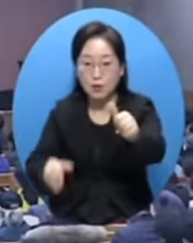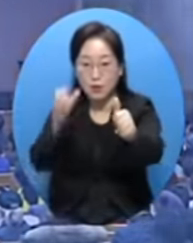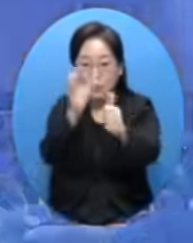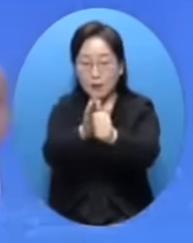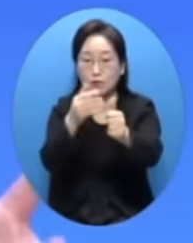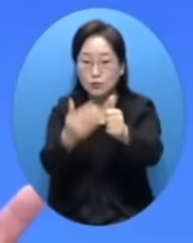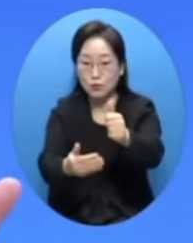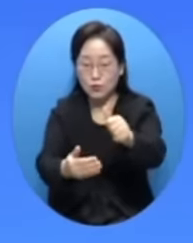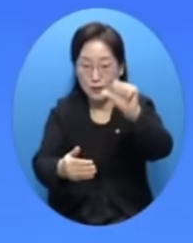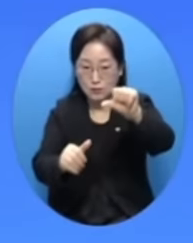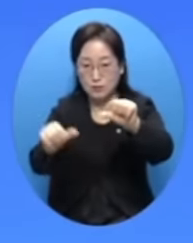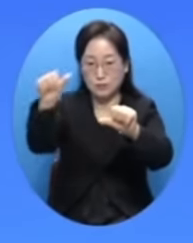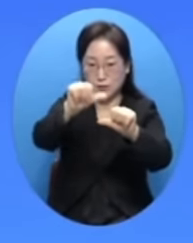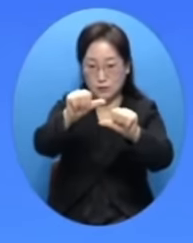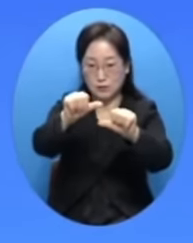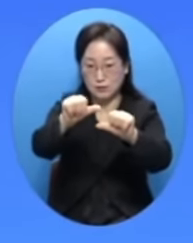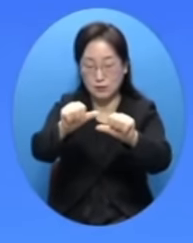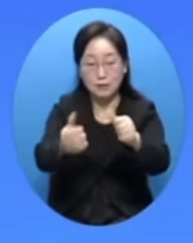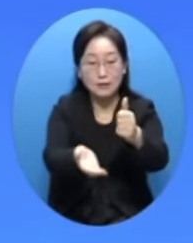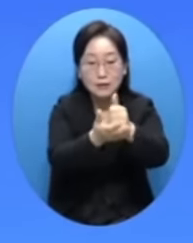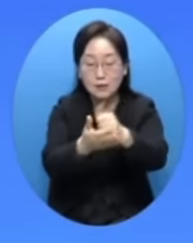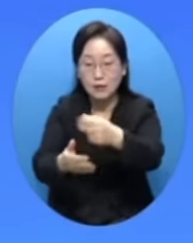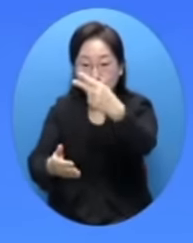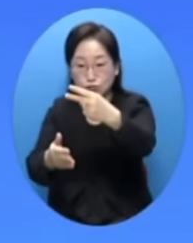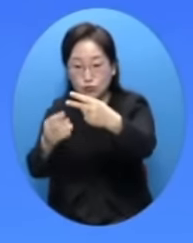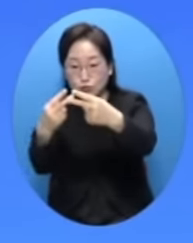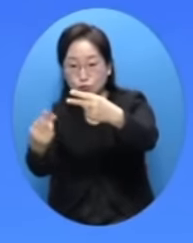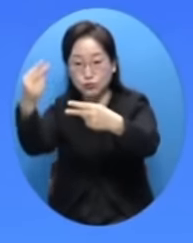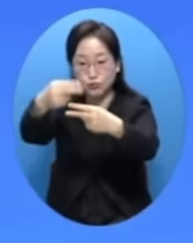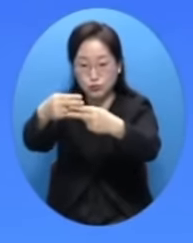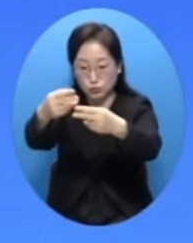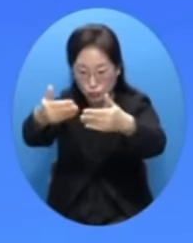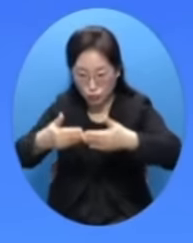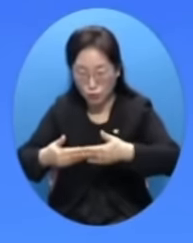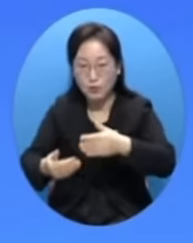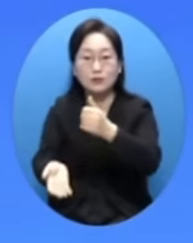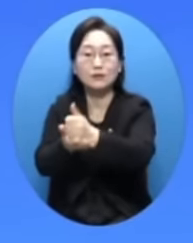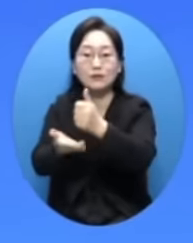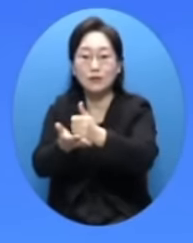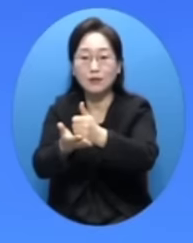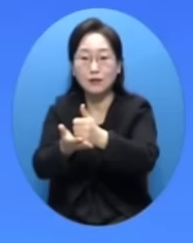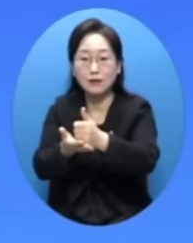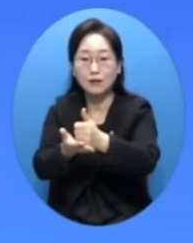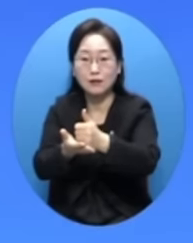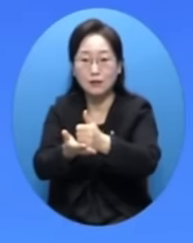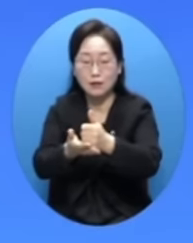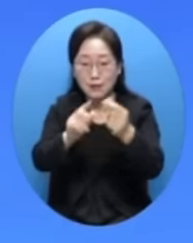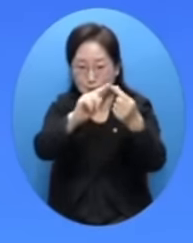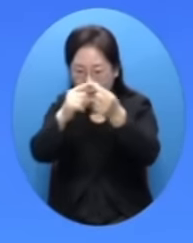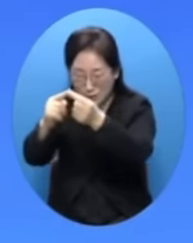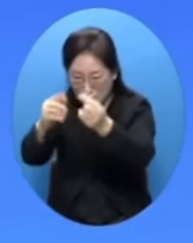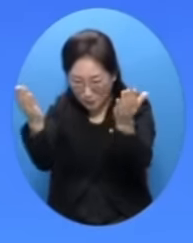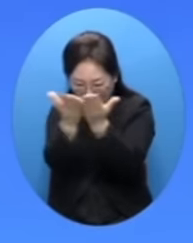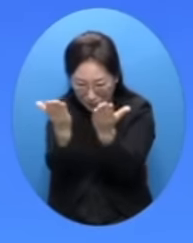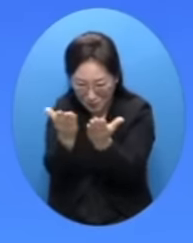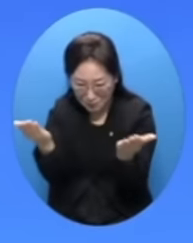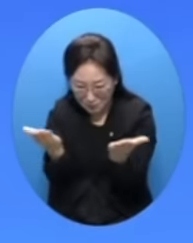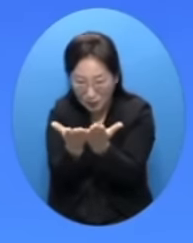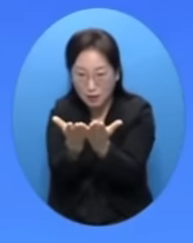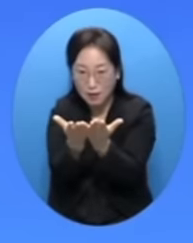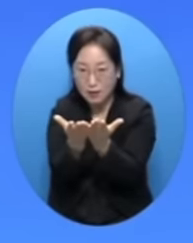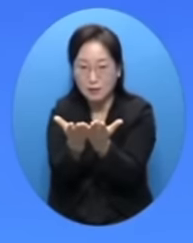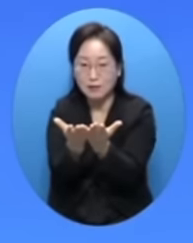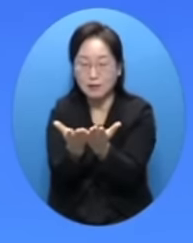다섯은 사람에 대한 칭찬이나 두달란트 받고 두 달란트를 남긴 사람에 대한 칭찬이나 글자 하나 틀지 않고 똑같이 저들을